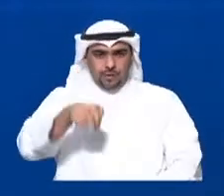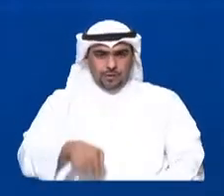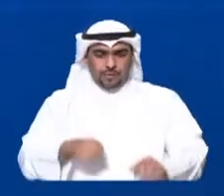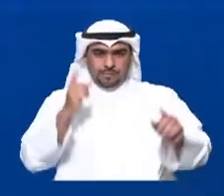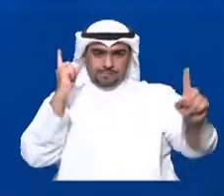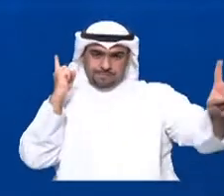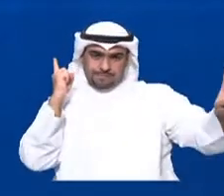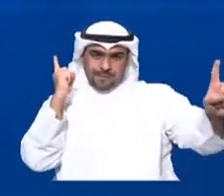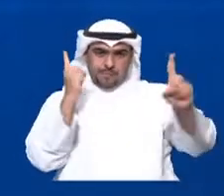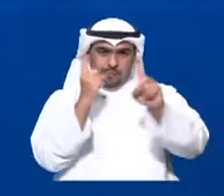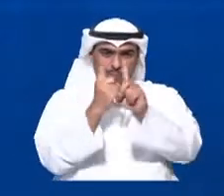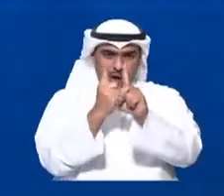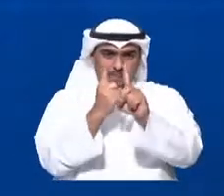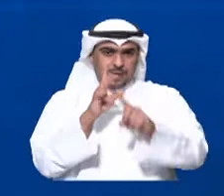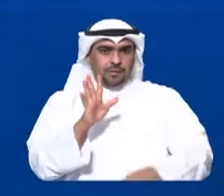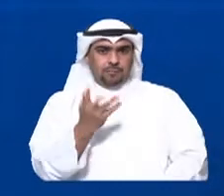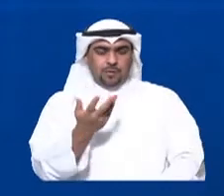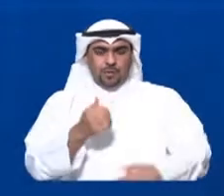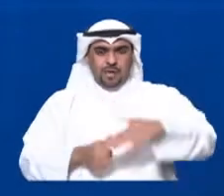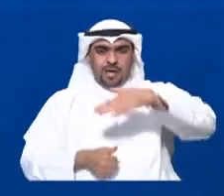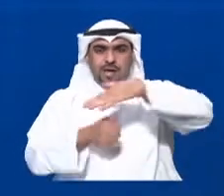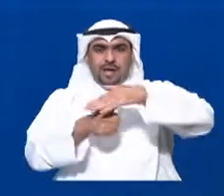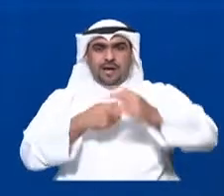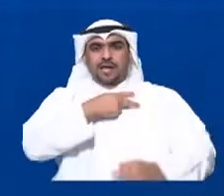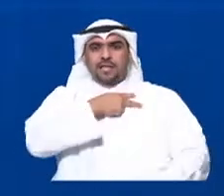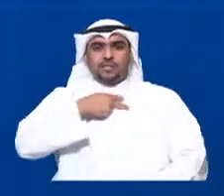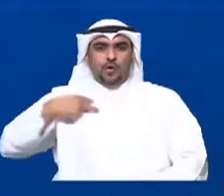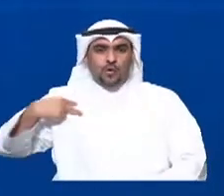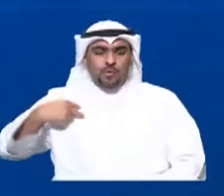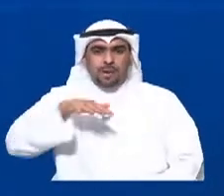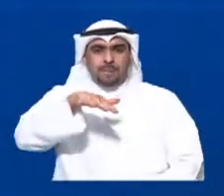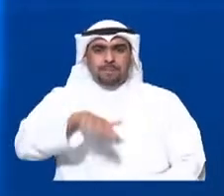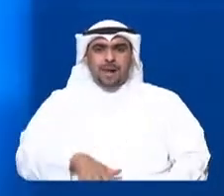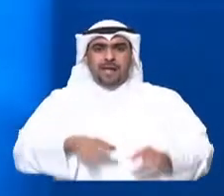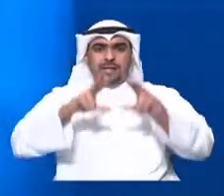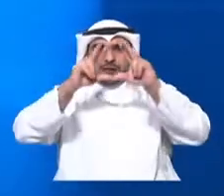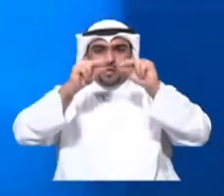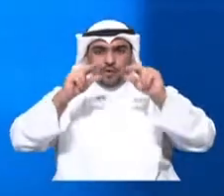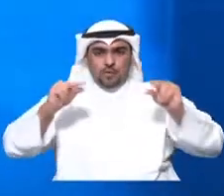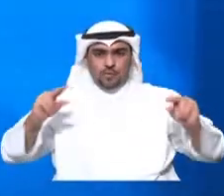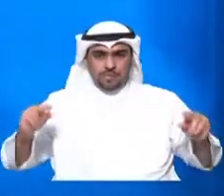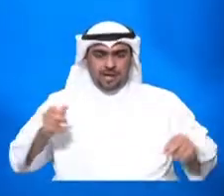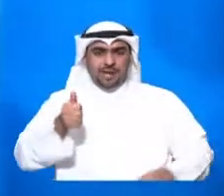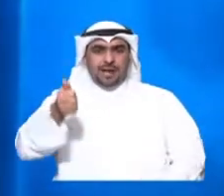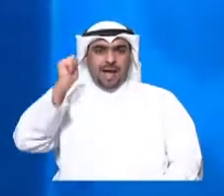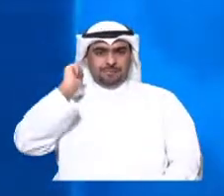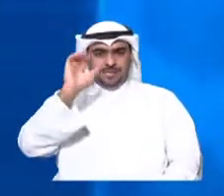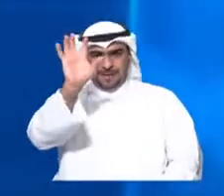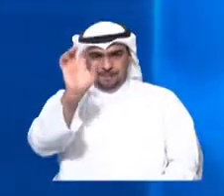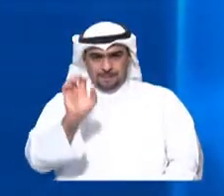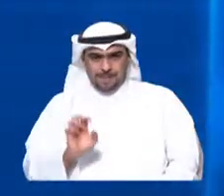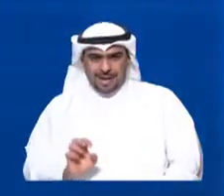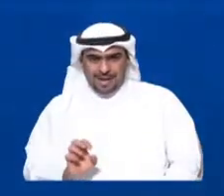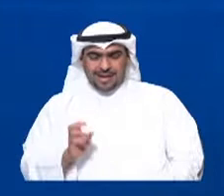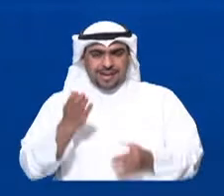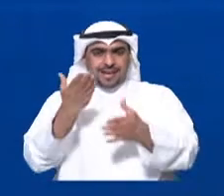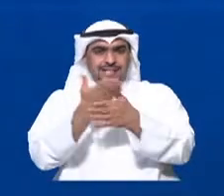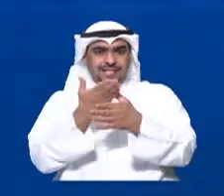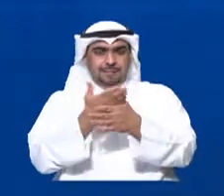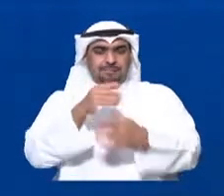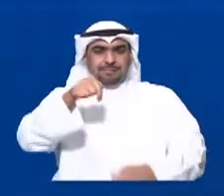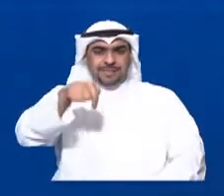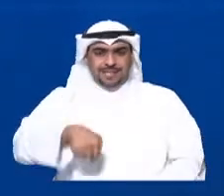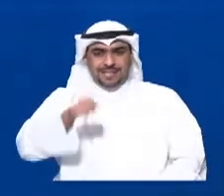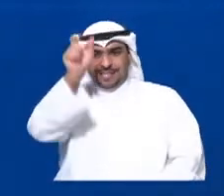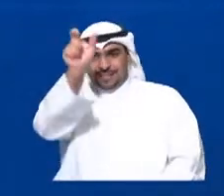مجلس الوزراء بالجمهورية اللبنانية الشقيقة نجيب ميقاتي مساء يوم أمس في إطار الزيارة الرسمية التي يقوم بها